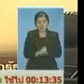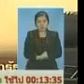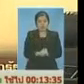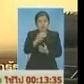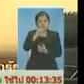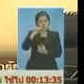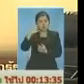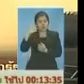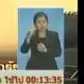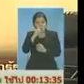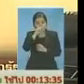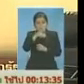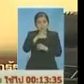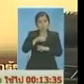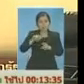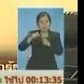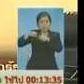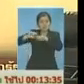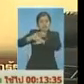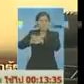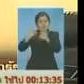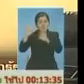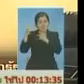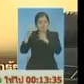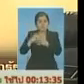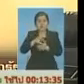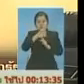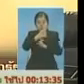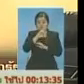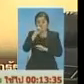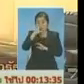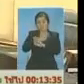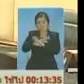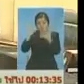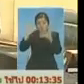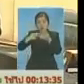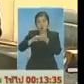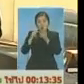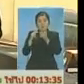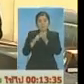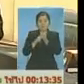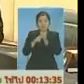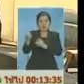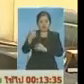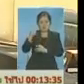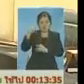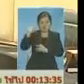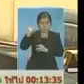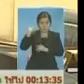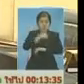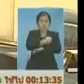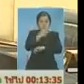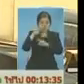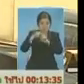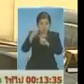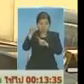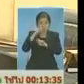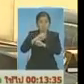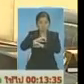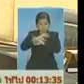ไม่รีบบอกเลิกสัญญาเราจะกลายเป็นจำเลยทันทีแต่14มีนาเนี่ยเลิกและผม